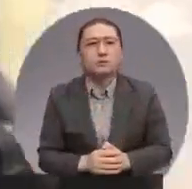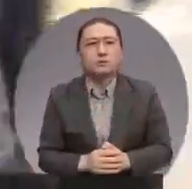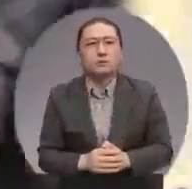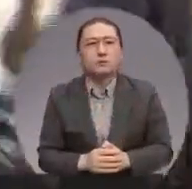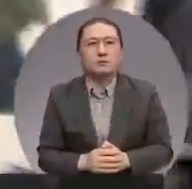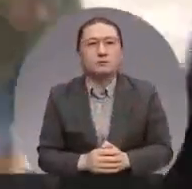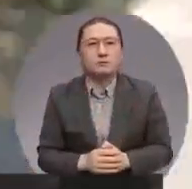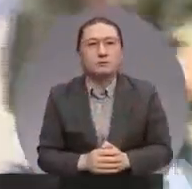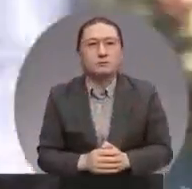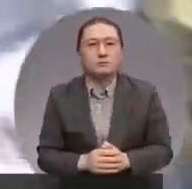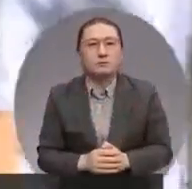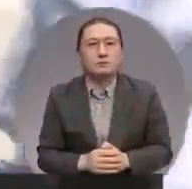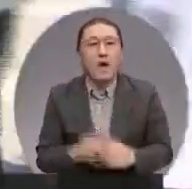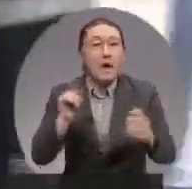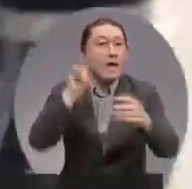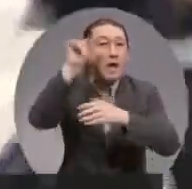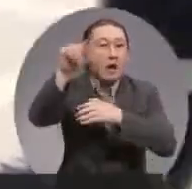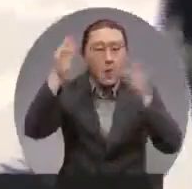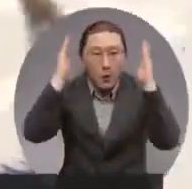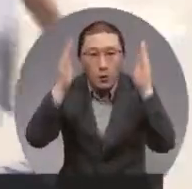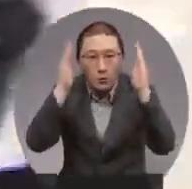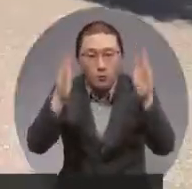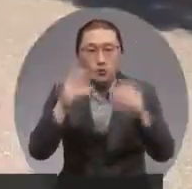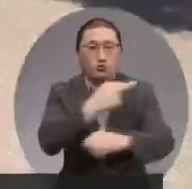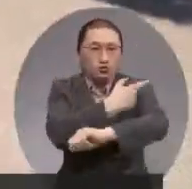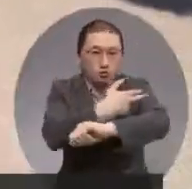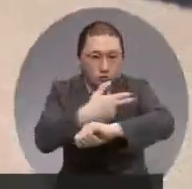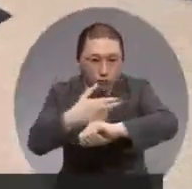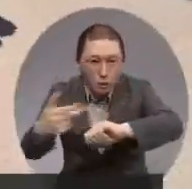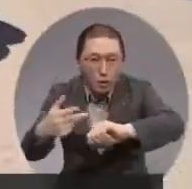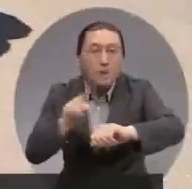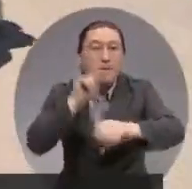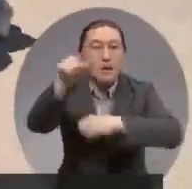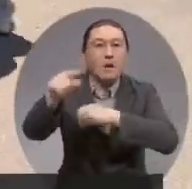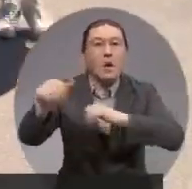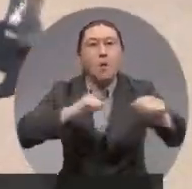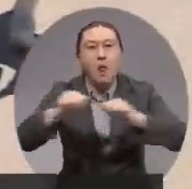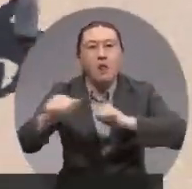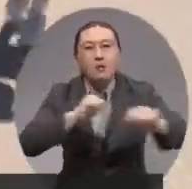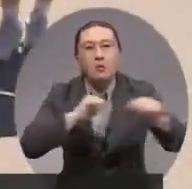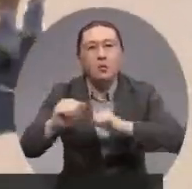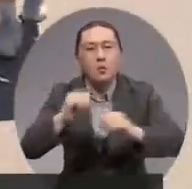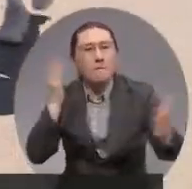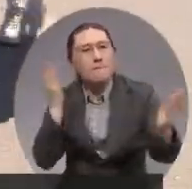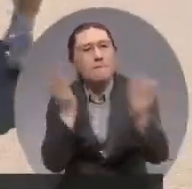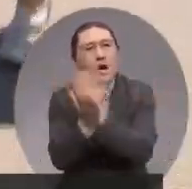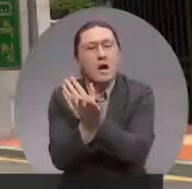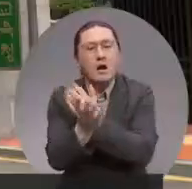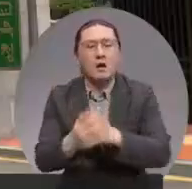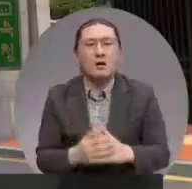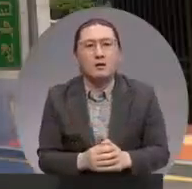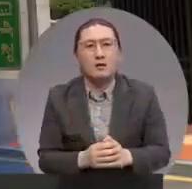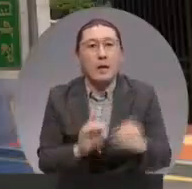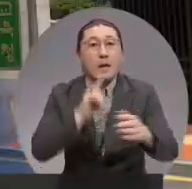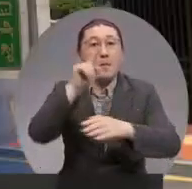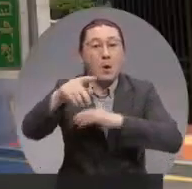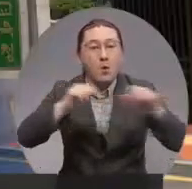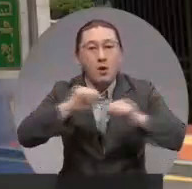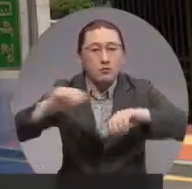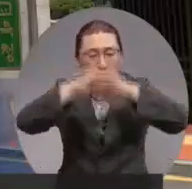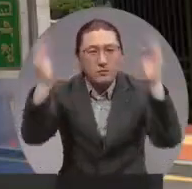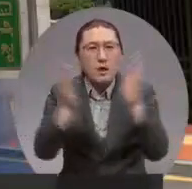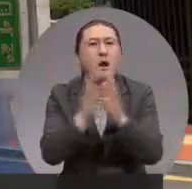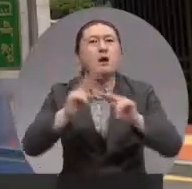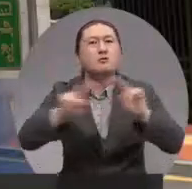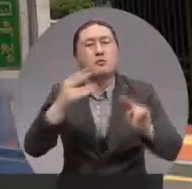생존 수영과 야외 수업 등 초등학교의 학교 밖 교육 활동도 차질이 예상됩니다. 모든 학교 밖 교육 활동이 다 막힐 수